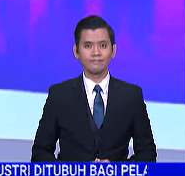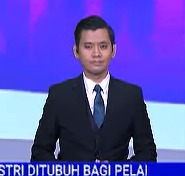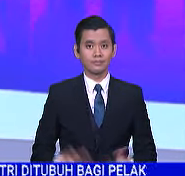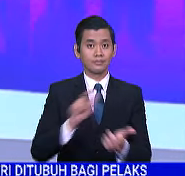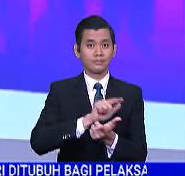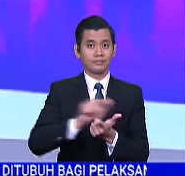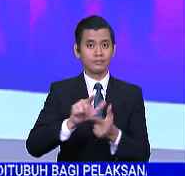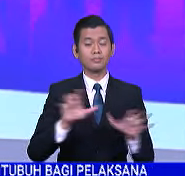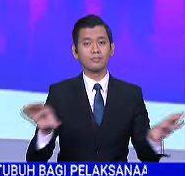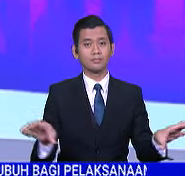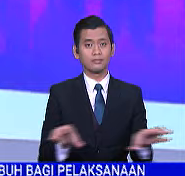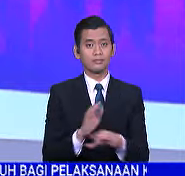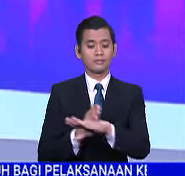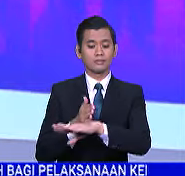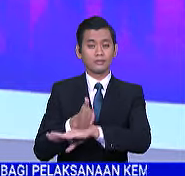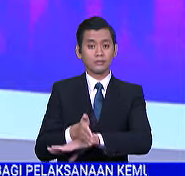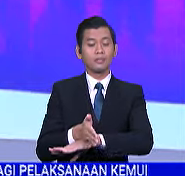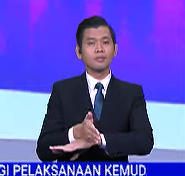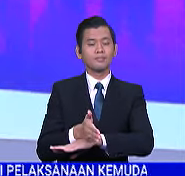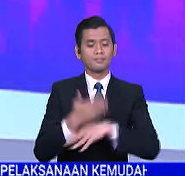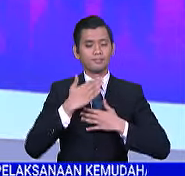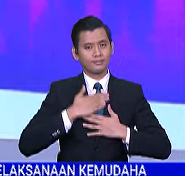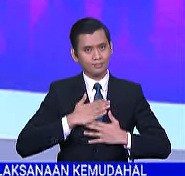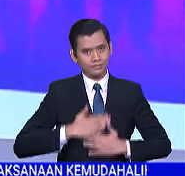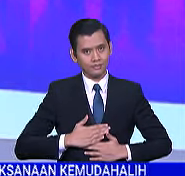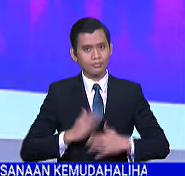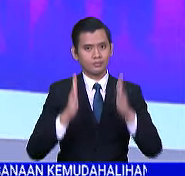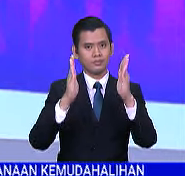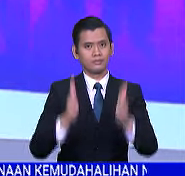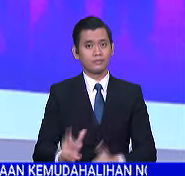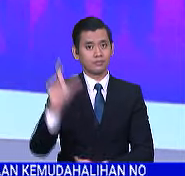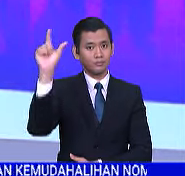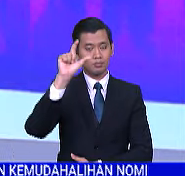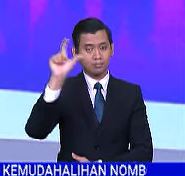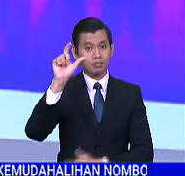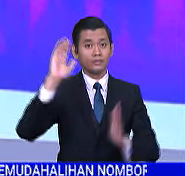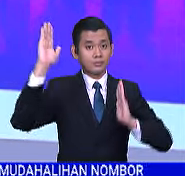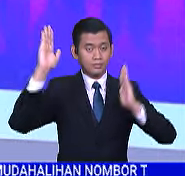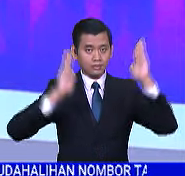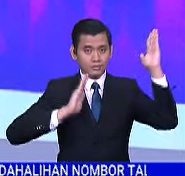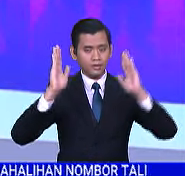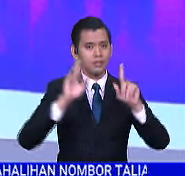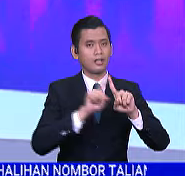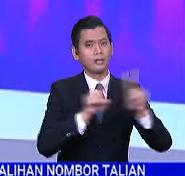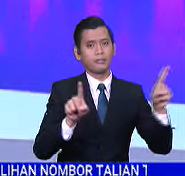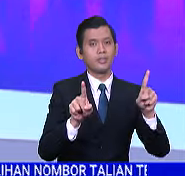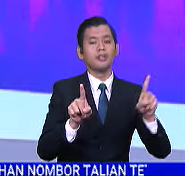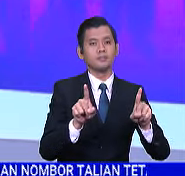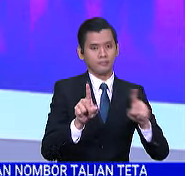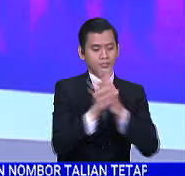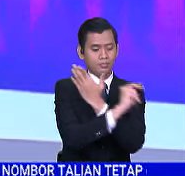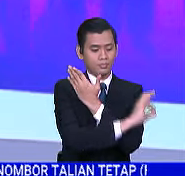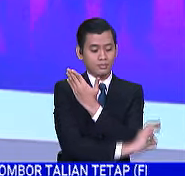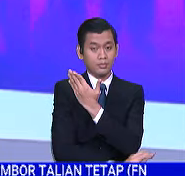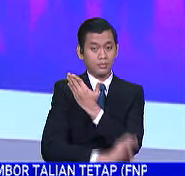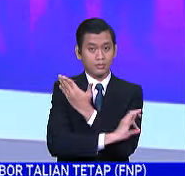Kebenaran melaksanakan ibadah korban ternyata memberi kelegaan kepada umat Islam di negara ini. Hanya Negeri Sembilan dan Sarawak sahaja tidak